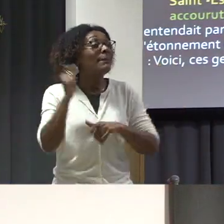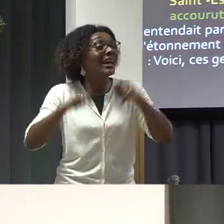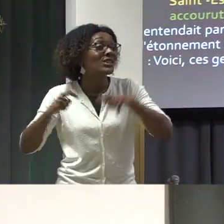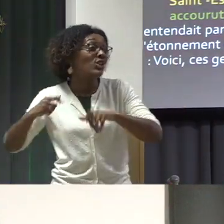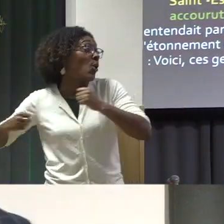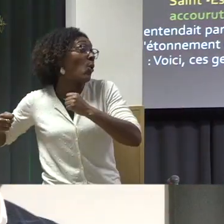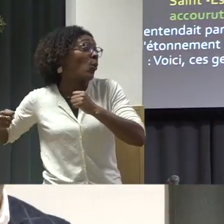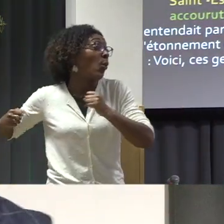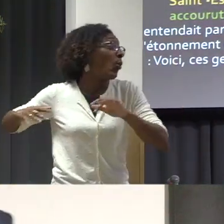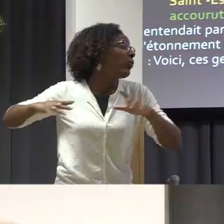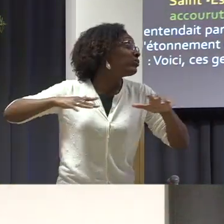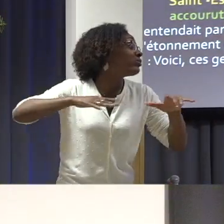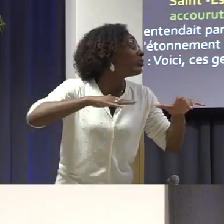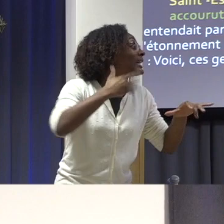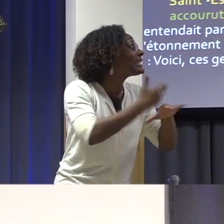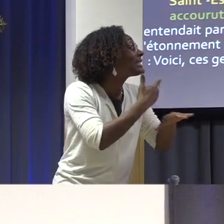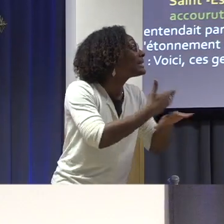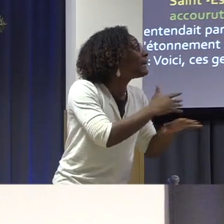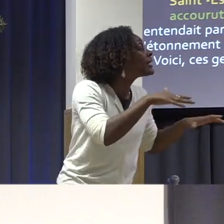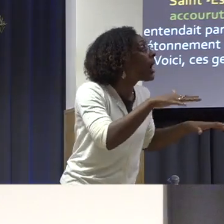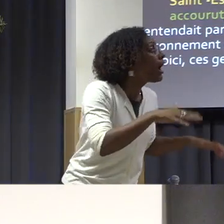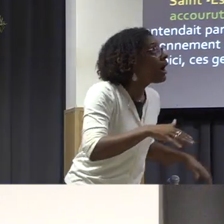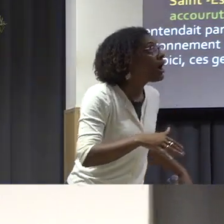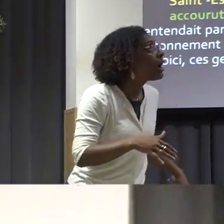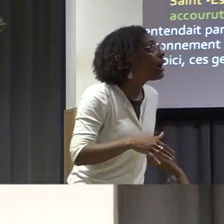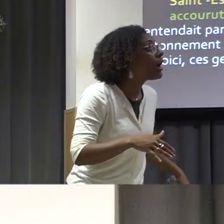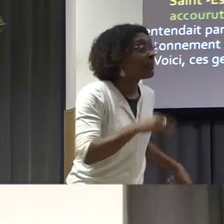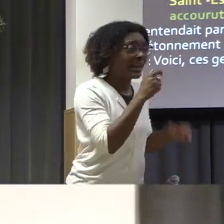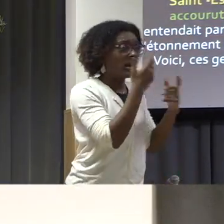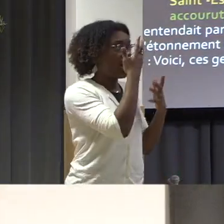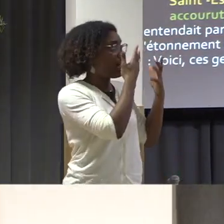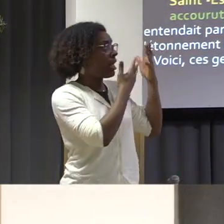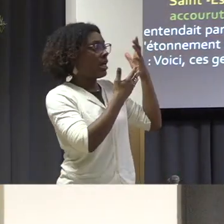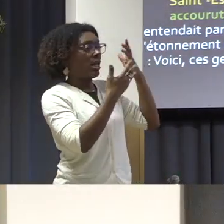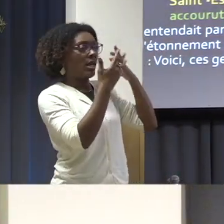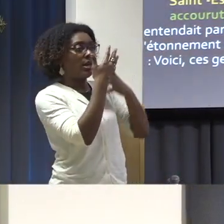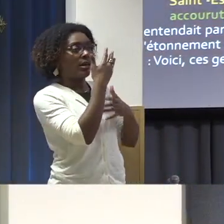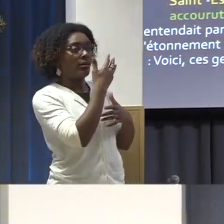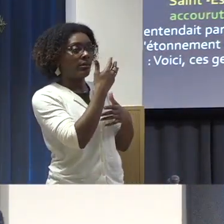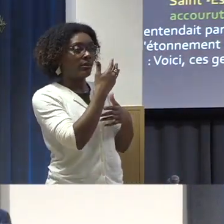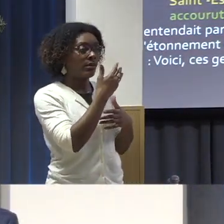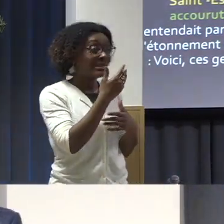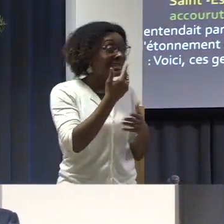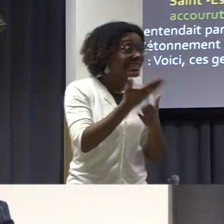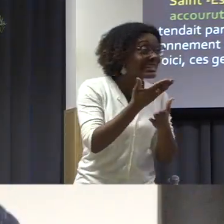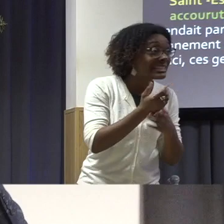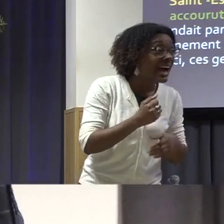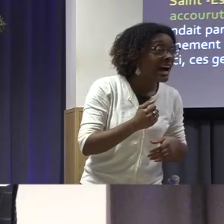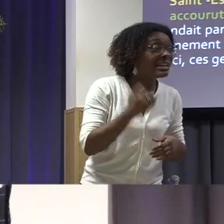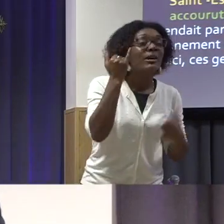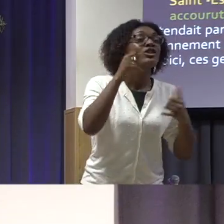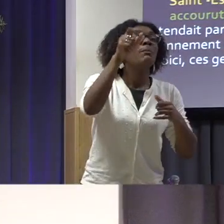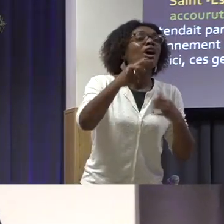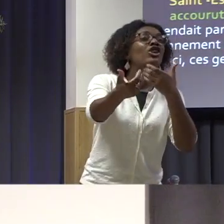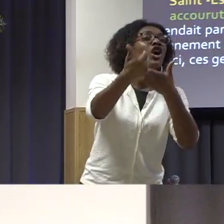ce qui confond les gens sur la présence de dieu quelqu'un qui arrive ranger dans sa tête avec sa logique